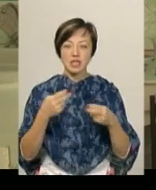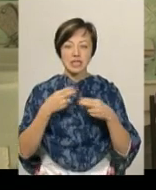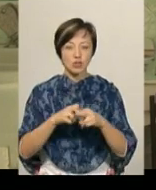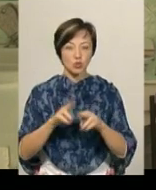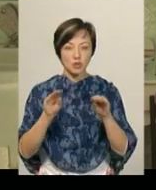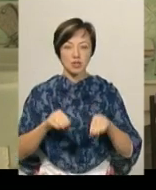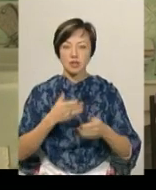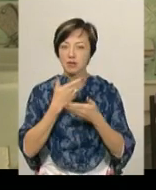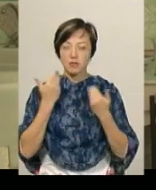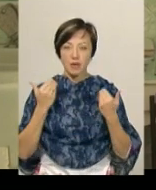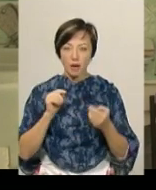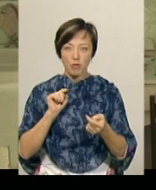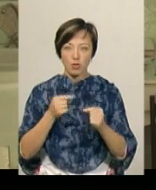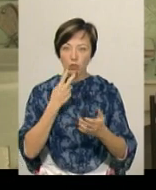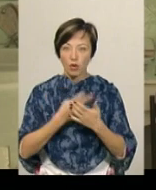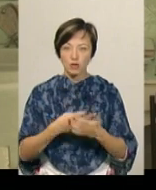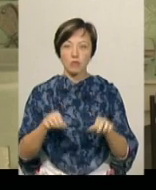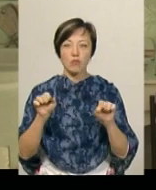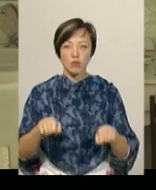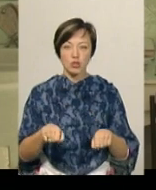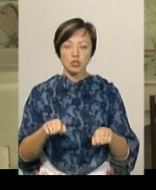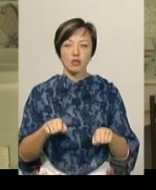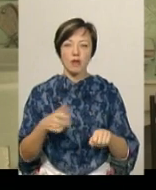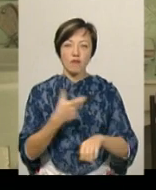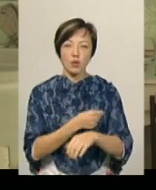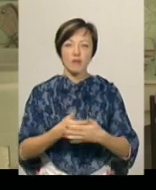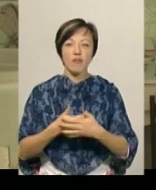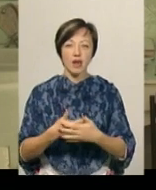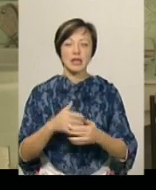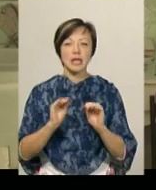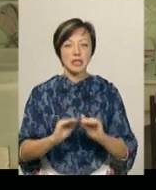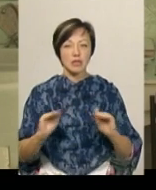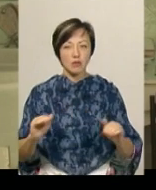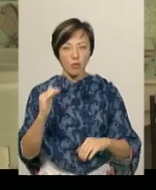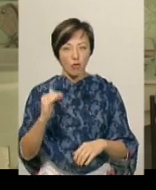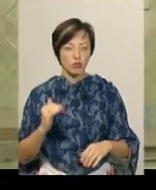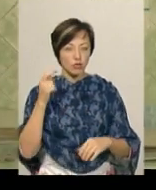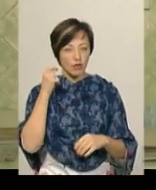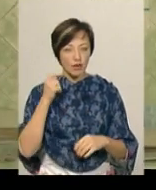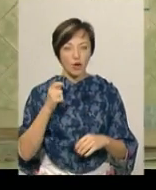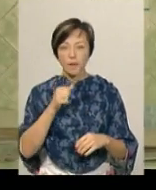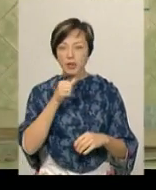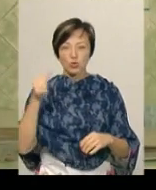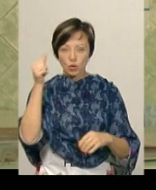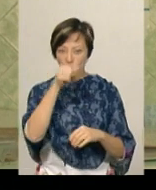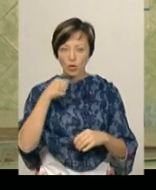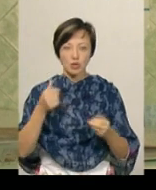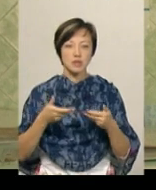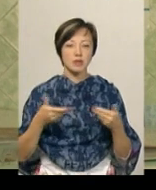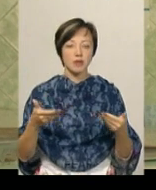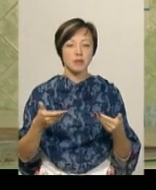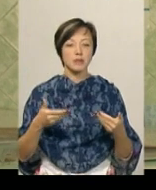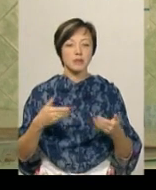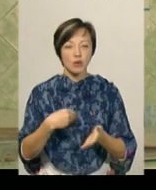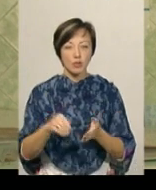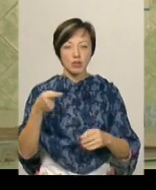не має практично протипоказів. Її можна вводити навіть вагітним і дітям молодшого віку. Минулому році нам